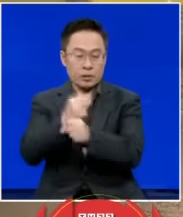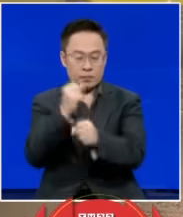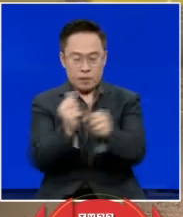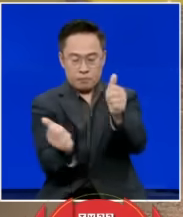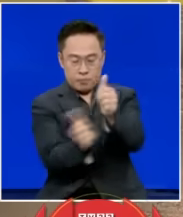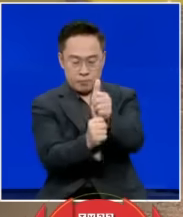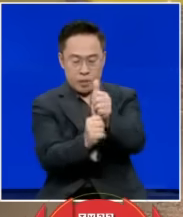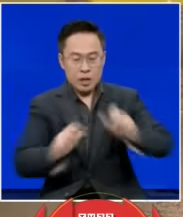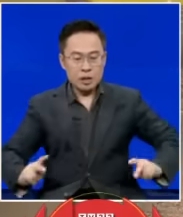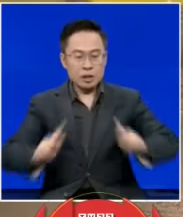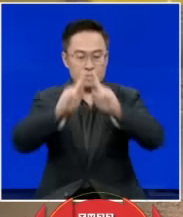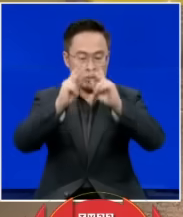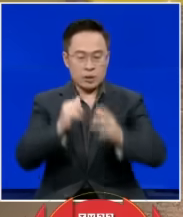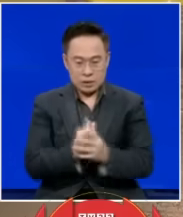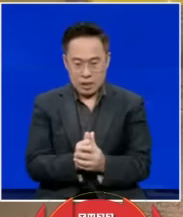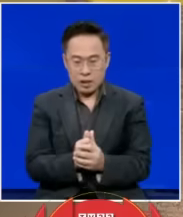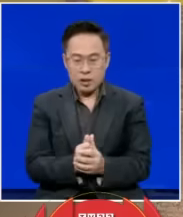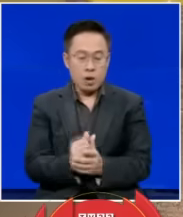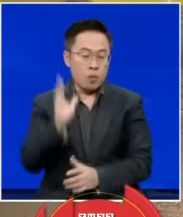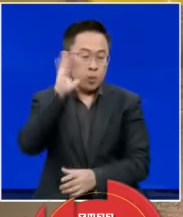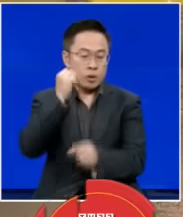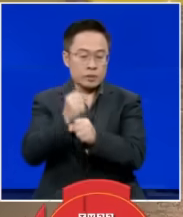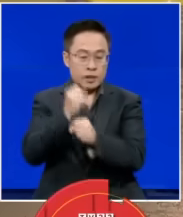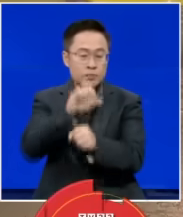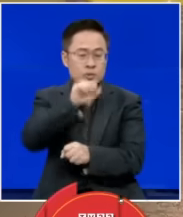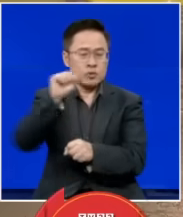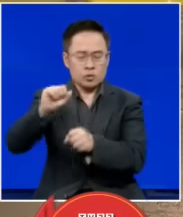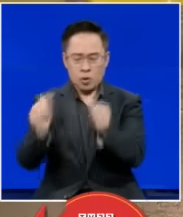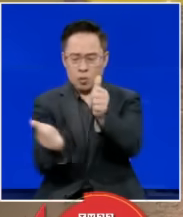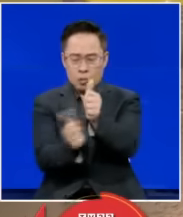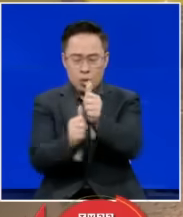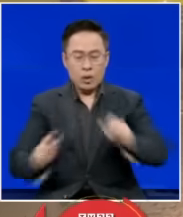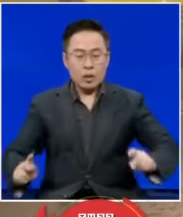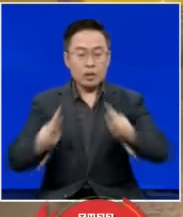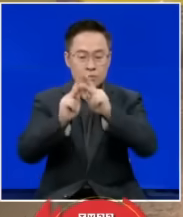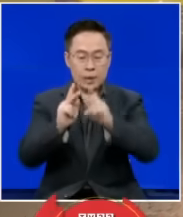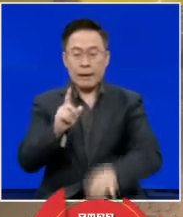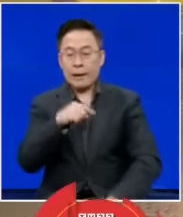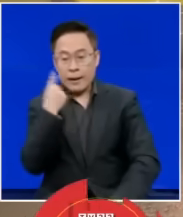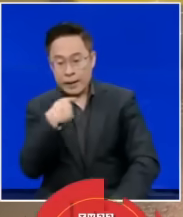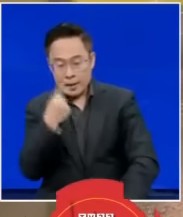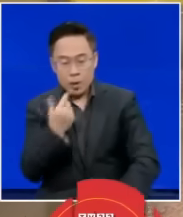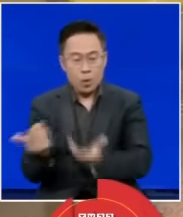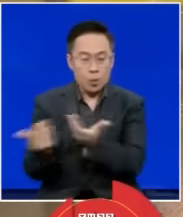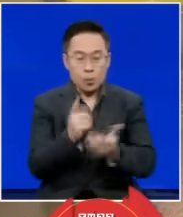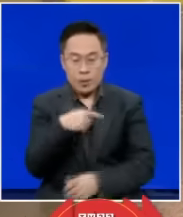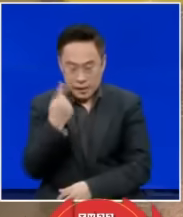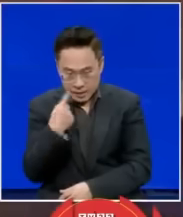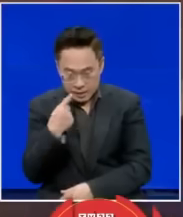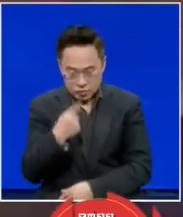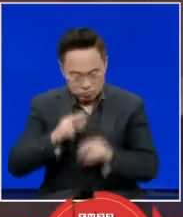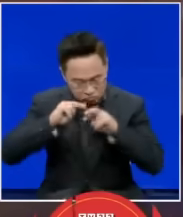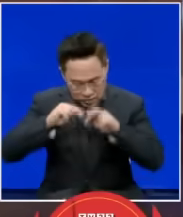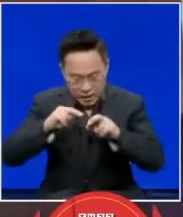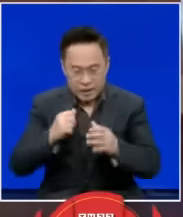ทีนี้หลายสื่อจับจ้องเลยล ู กใครเอ่ย ก็เช็คกันตั้งแต่เมื่อคืนนะคะแต่ว่าคือการลงบันทึกประจำวันของสน.ประชาชื่นเ